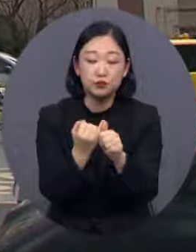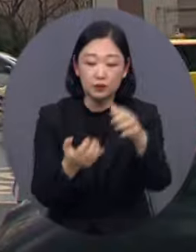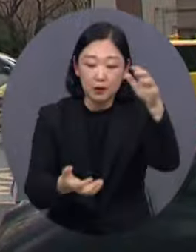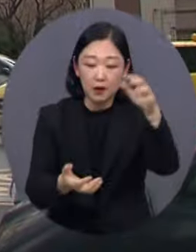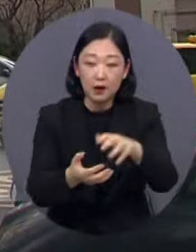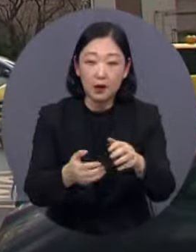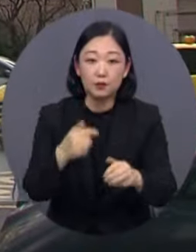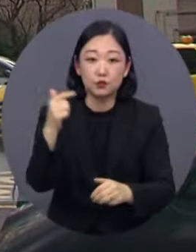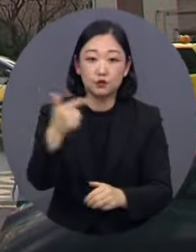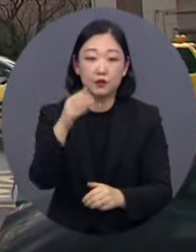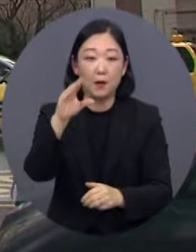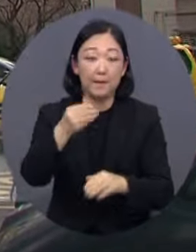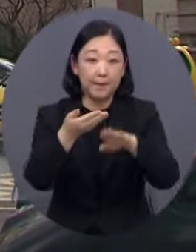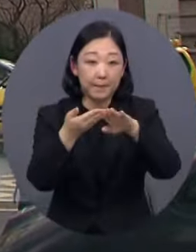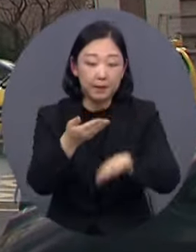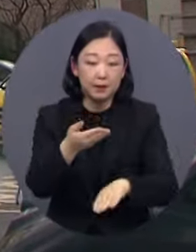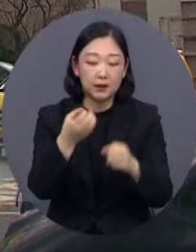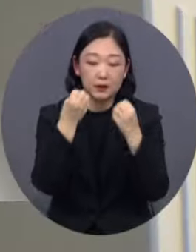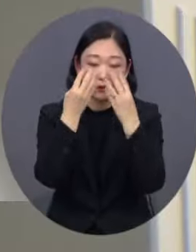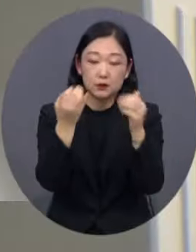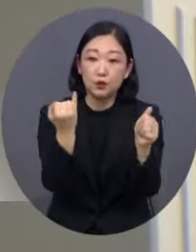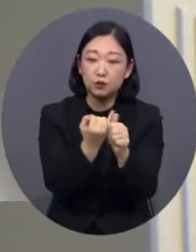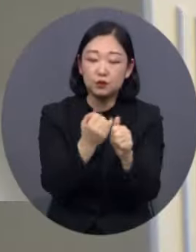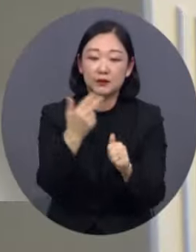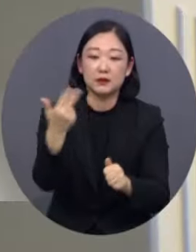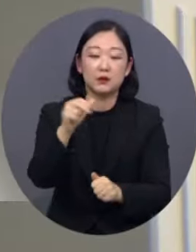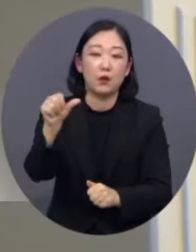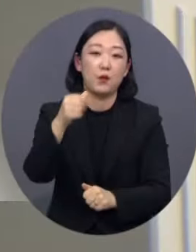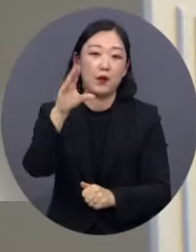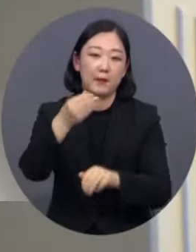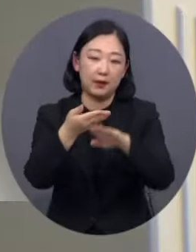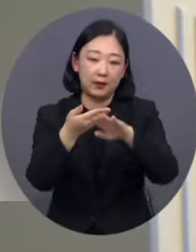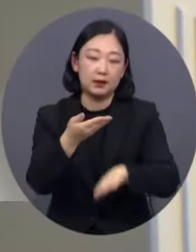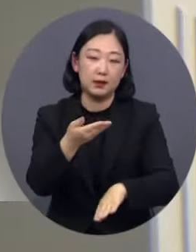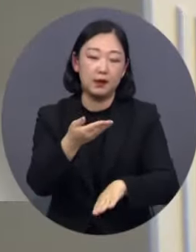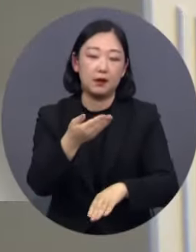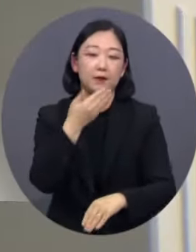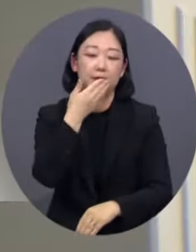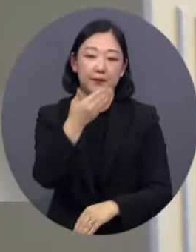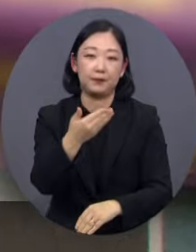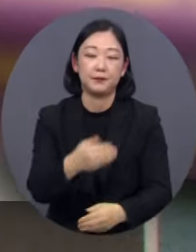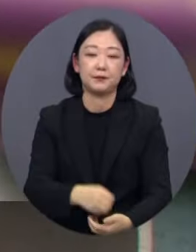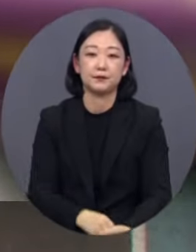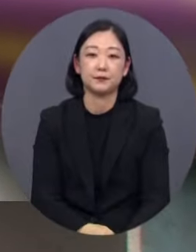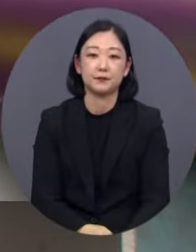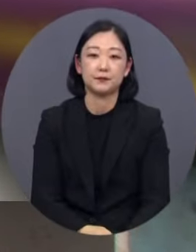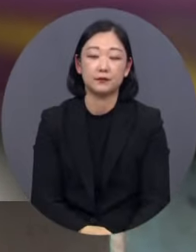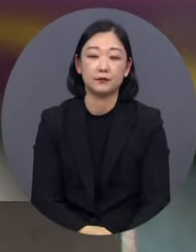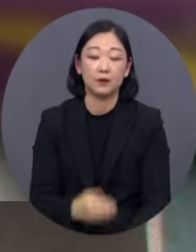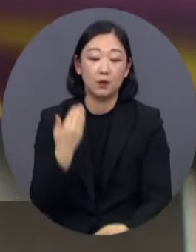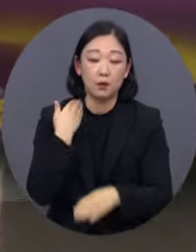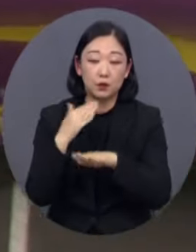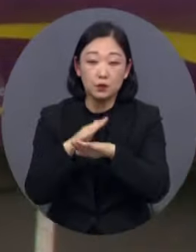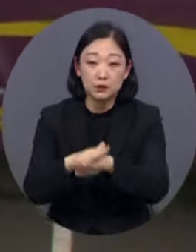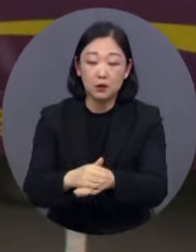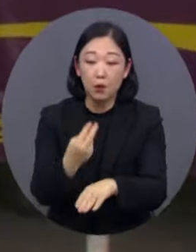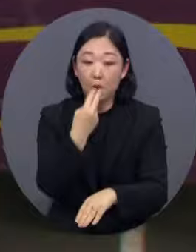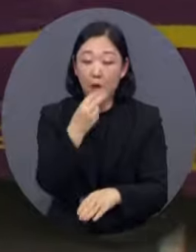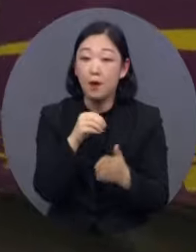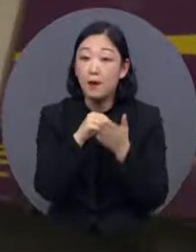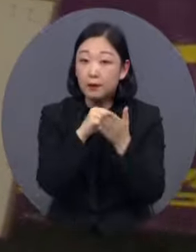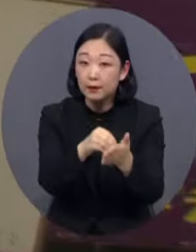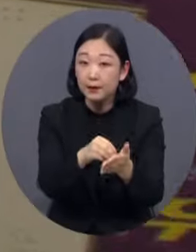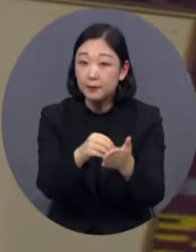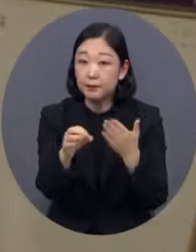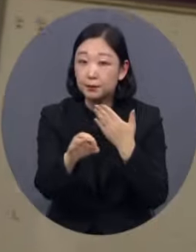연소득이 6천만 원 이하, 신혼부부는 7,500만 원 이하여야 합니다. 또 전세보증금 반환보증보험에